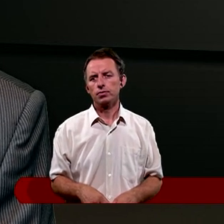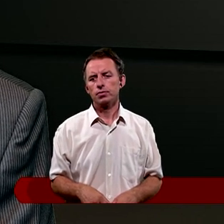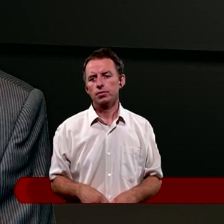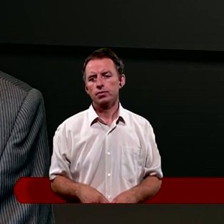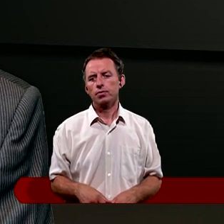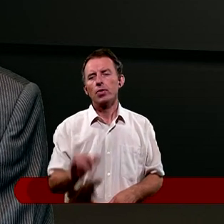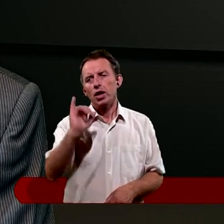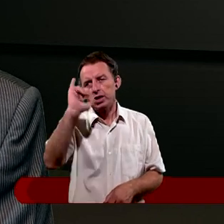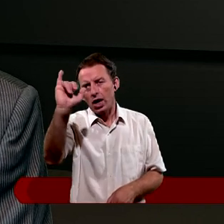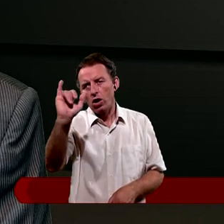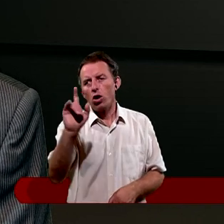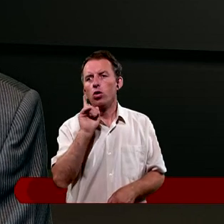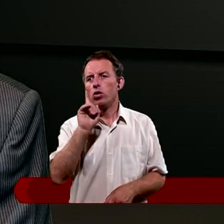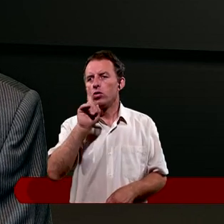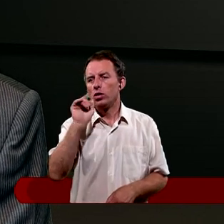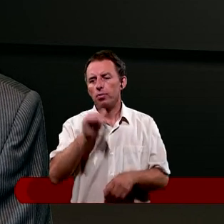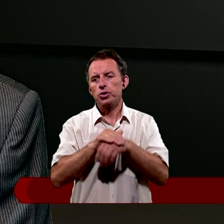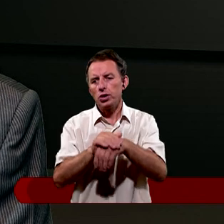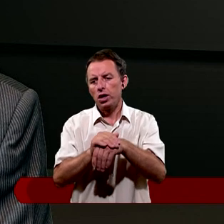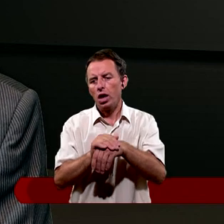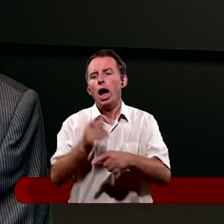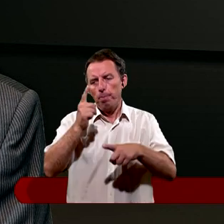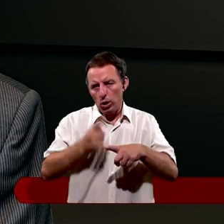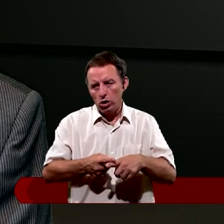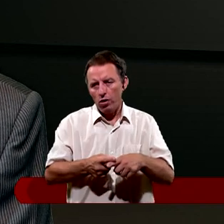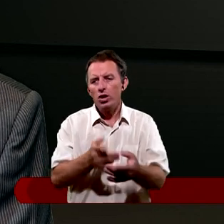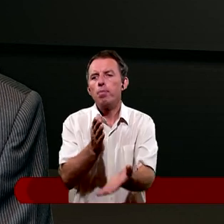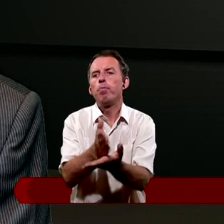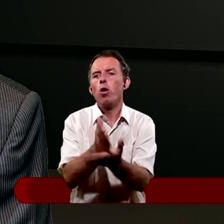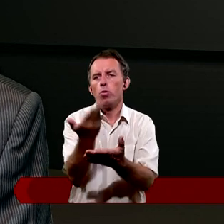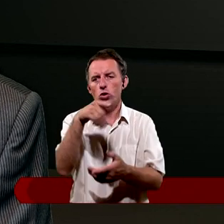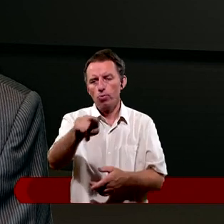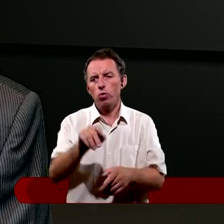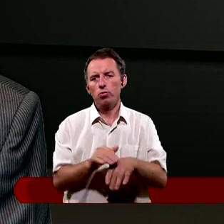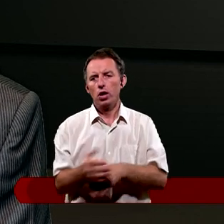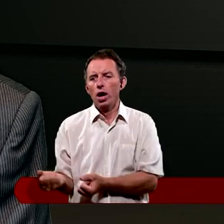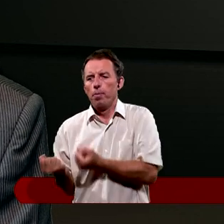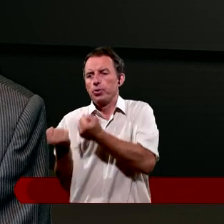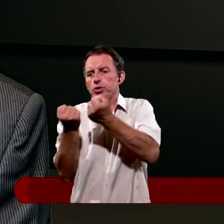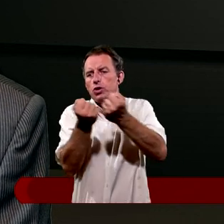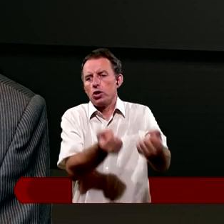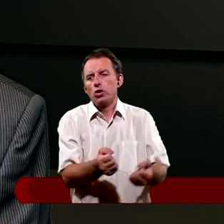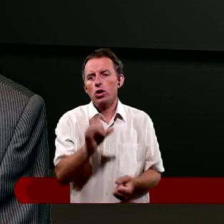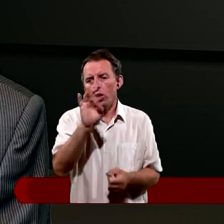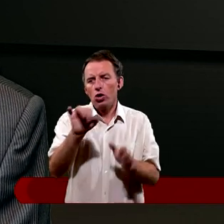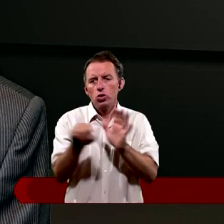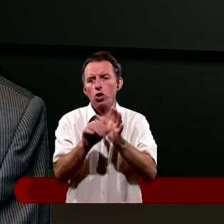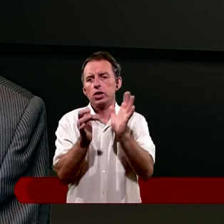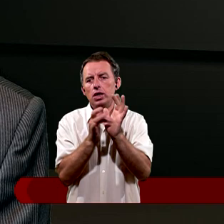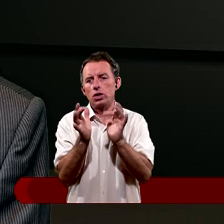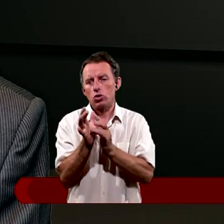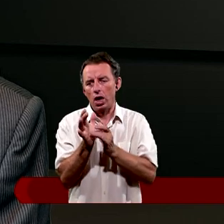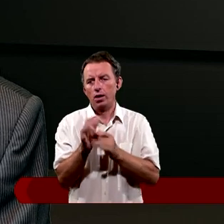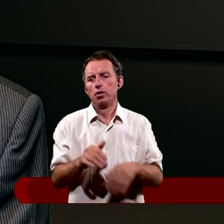I jego przyjaciele postanowili pomóc mu, przynosząc go do